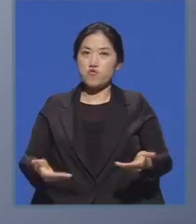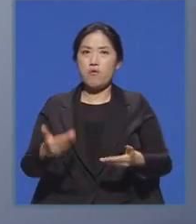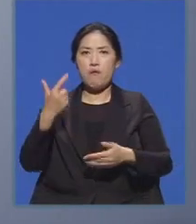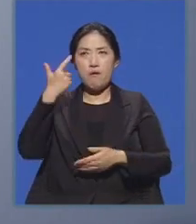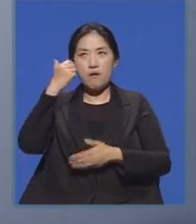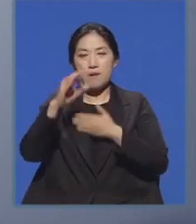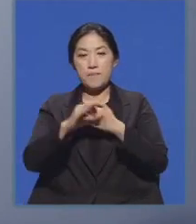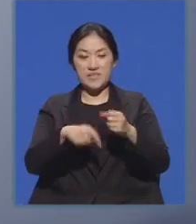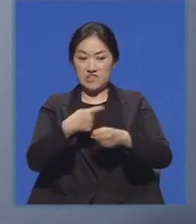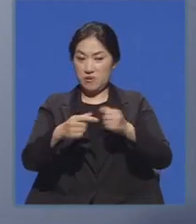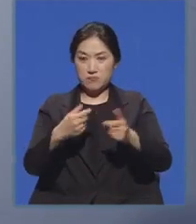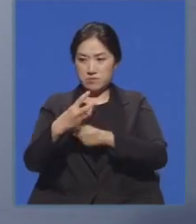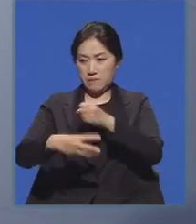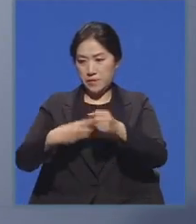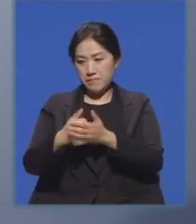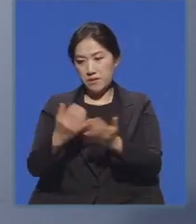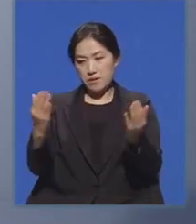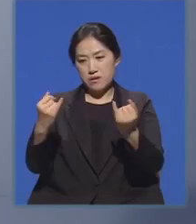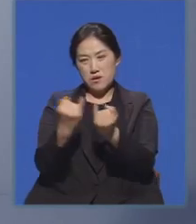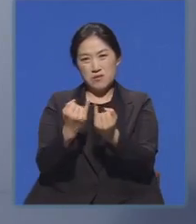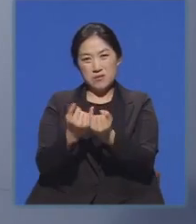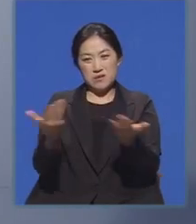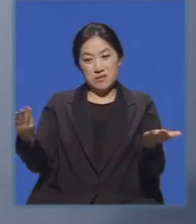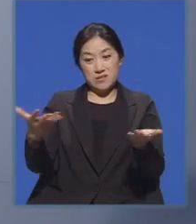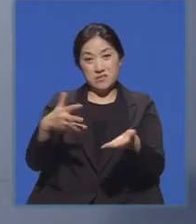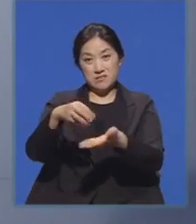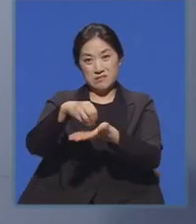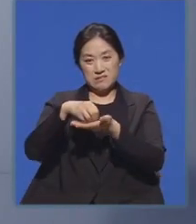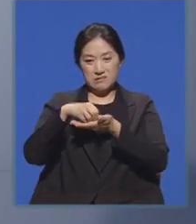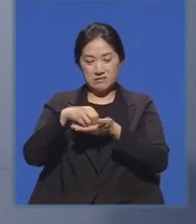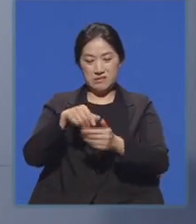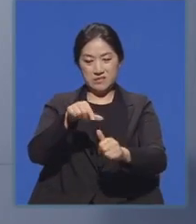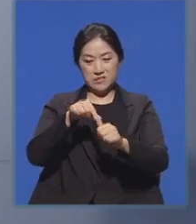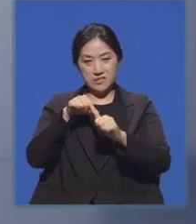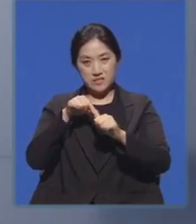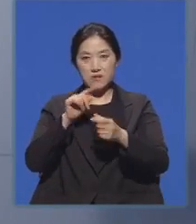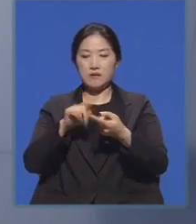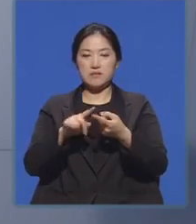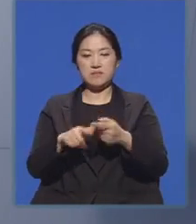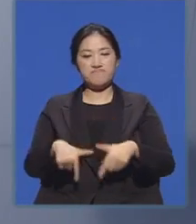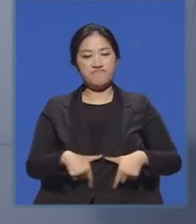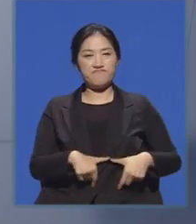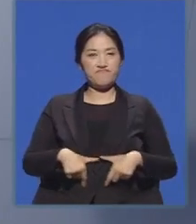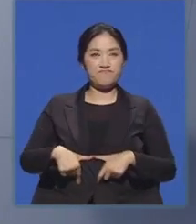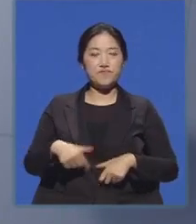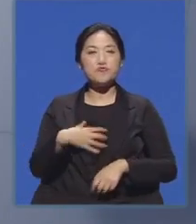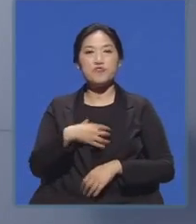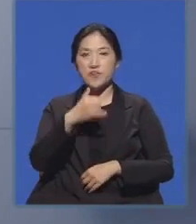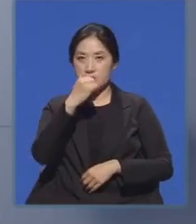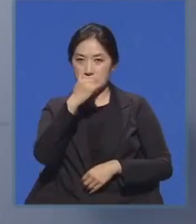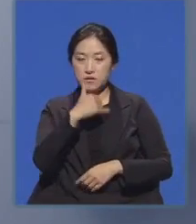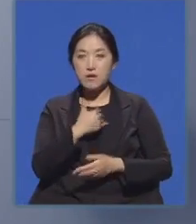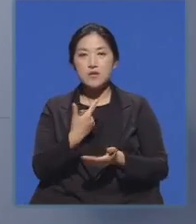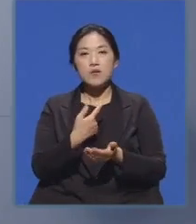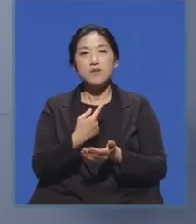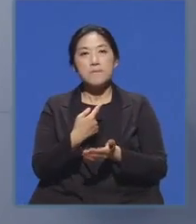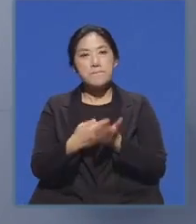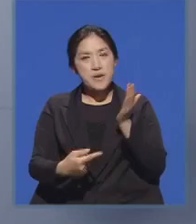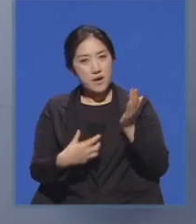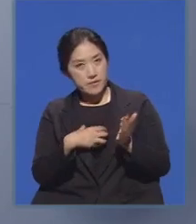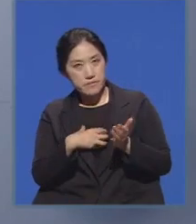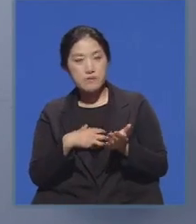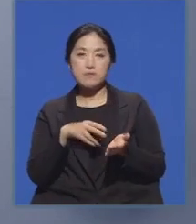자칫 여성 노동자들을 그 취업을 하는데 좀 주저할 우려들도 있습니다. 이런 부작용들에